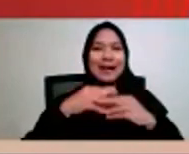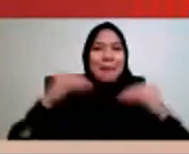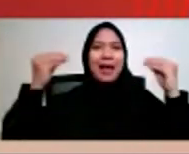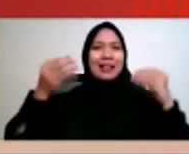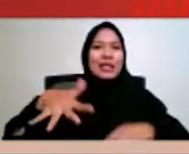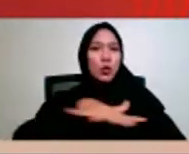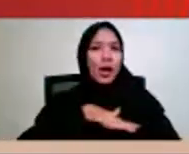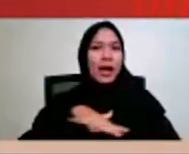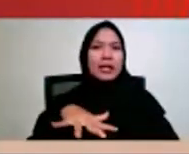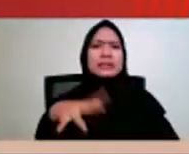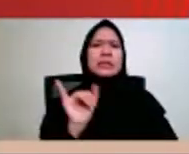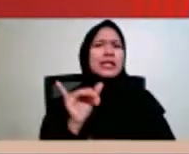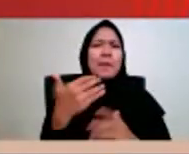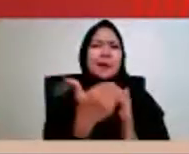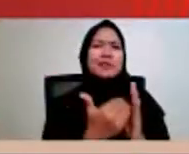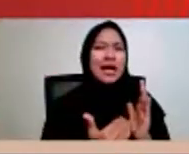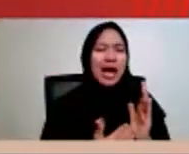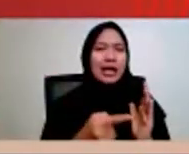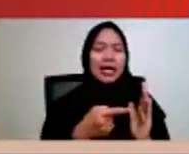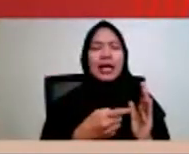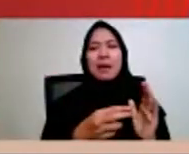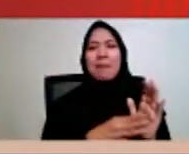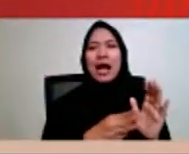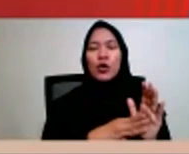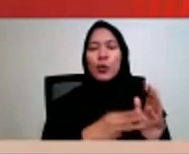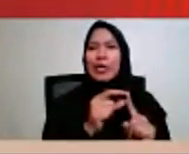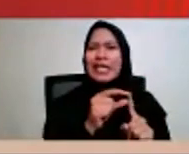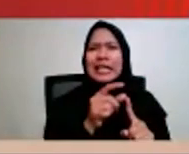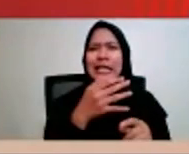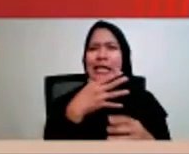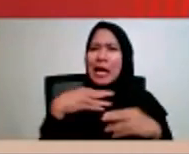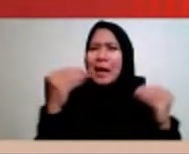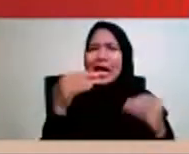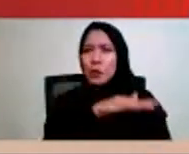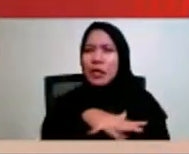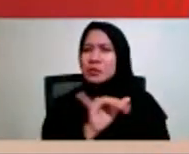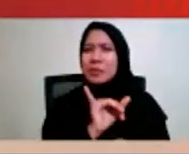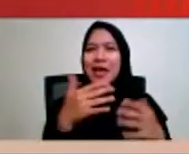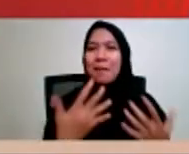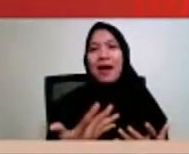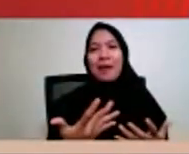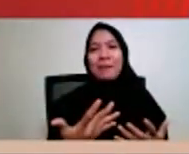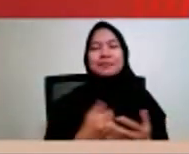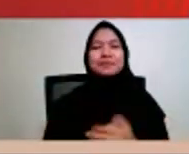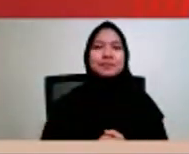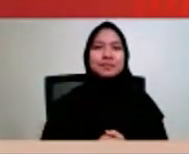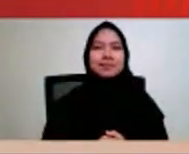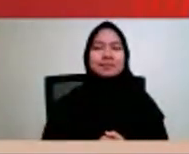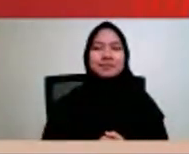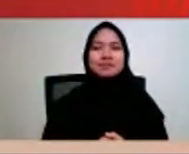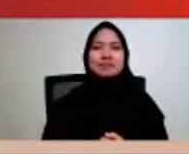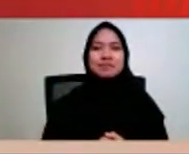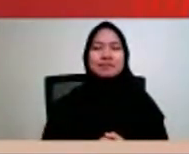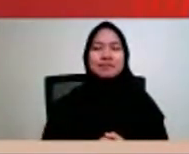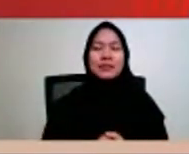kebijakan tersebut kebijakan makroprudensial yang ramah lingkungan itu seperti apa bapak oke terus